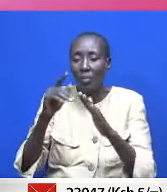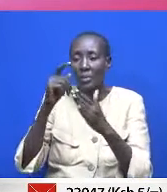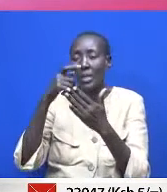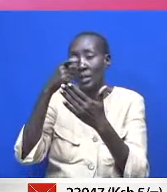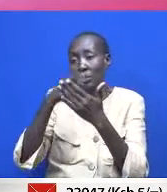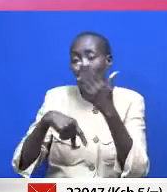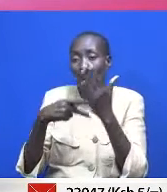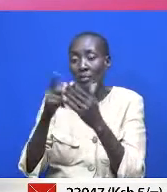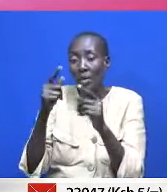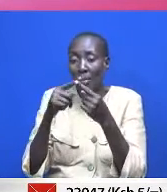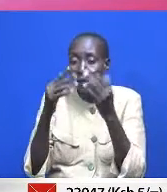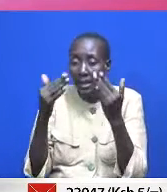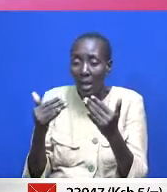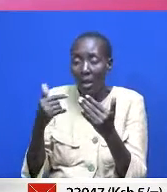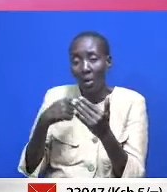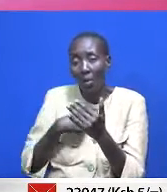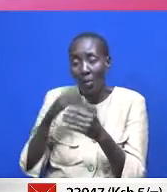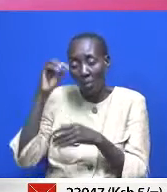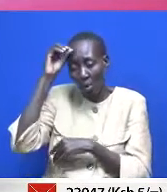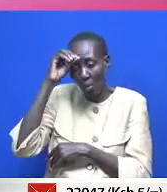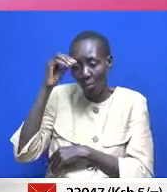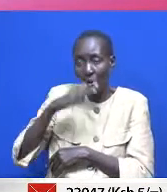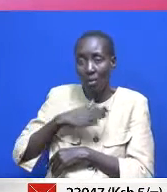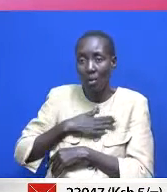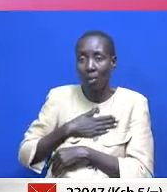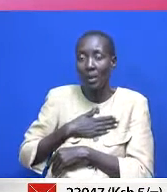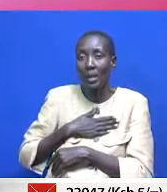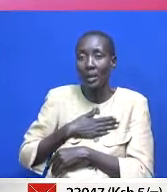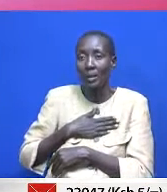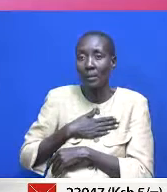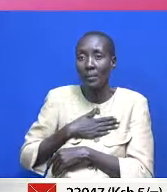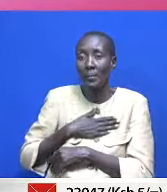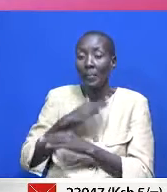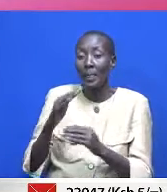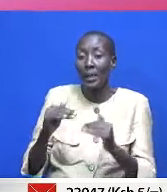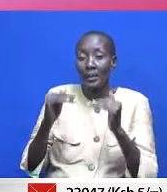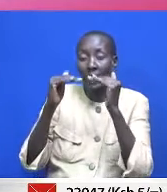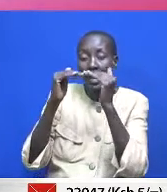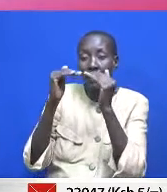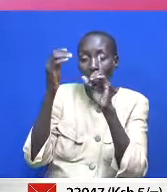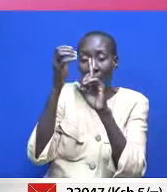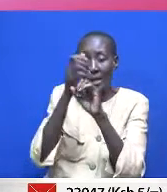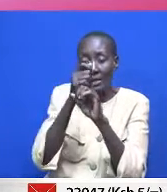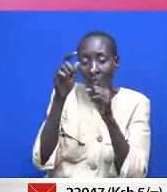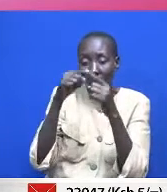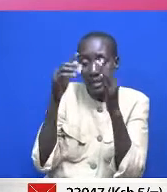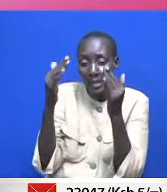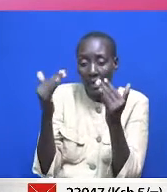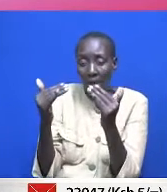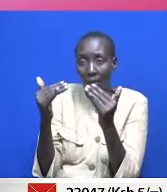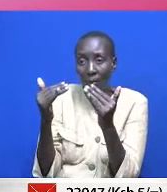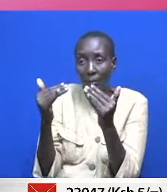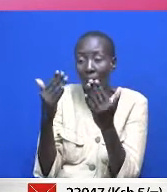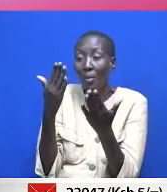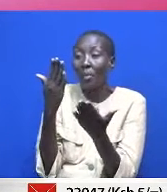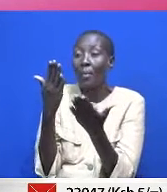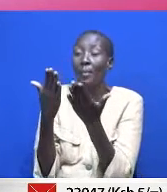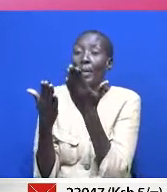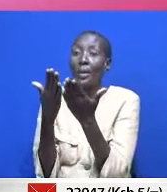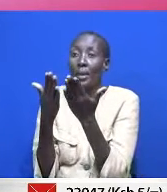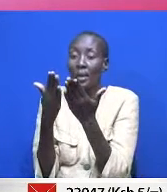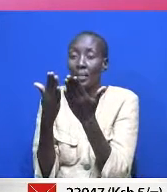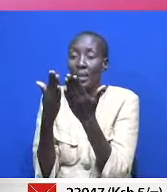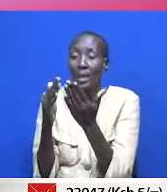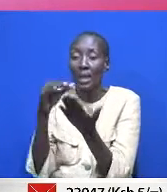mimi kuona kwangu ni kwamba tumeifikisha katika kiwango ambaye sasa karibu ifike ambaye stage